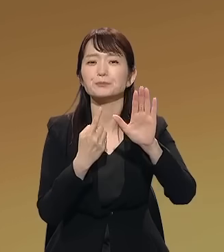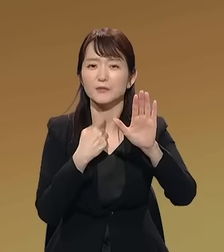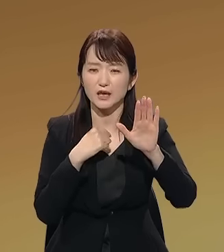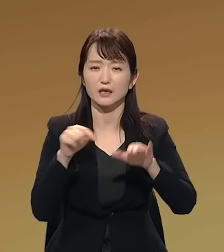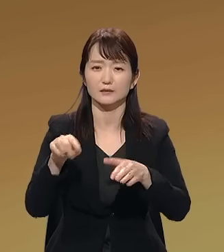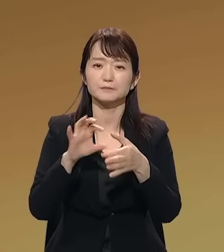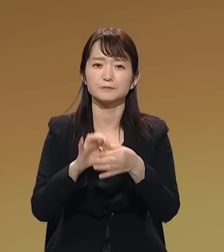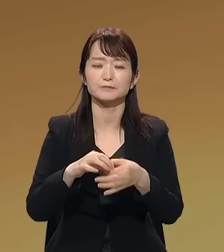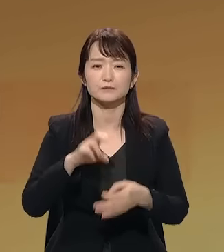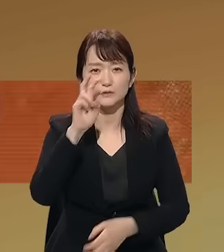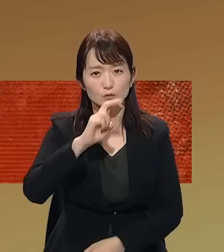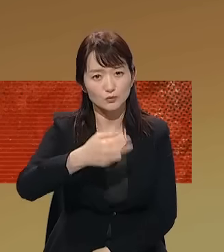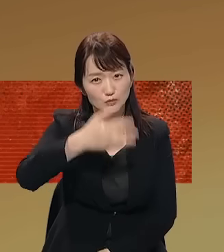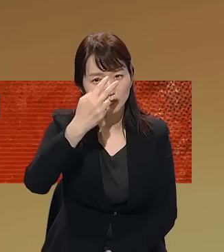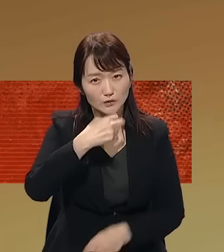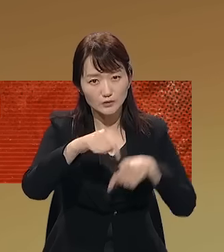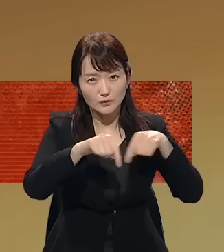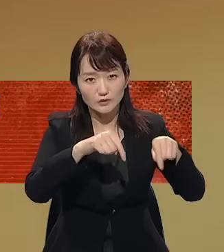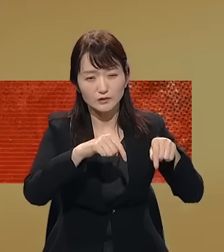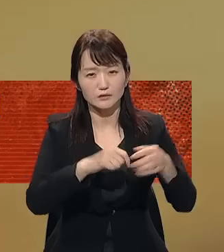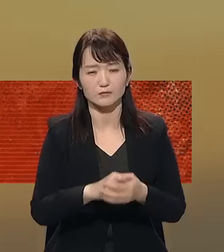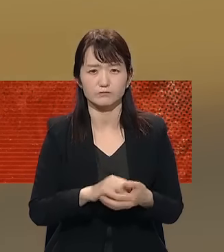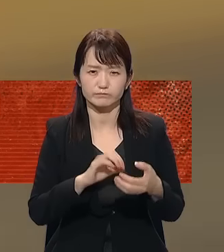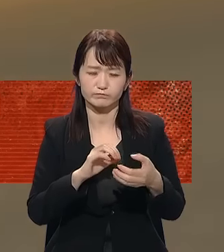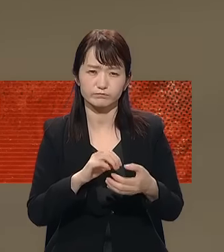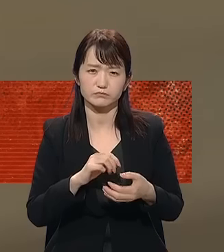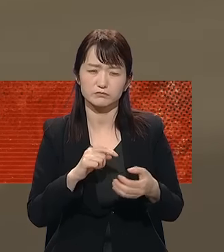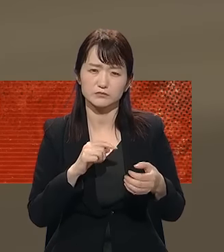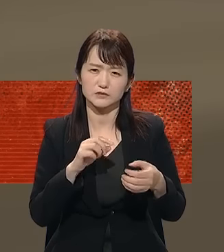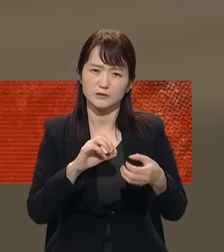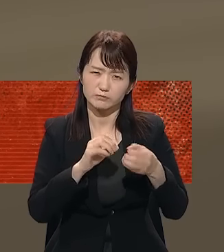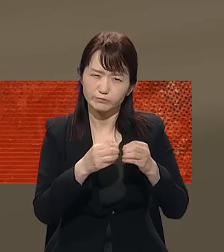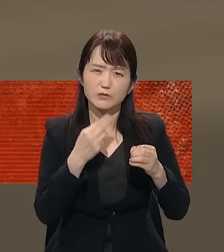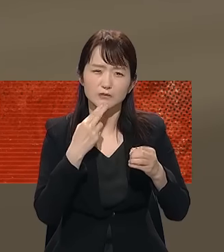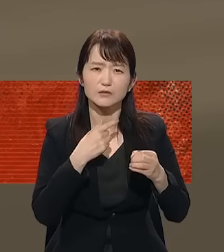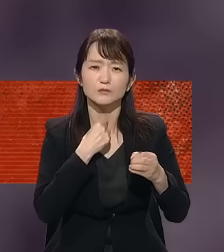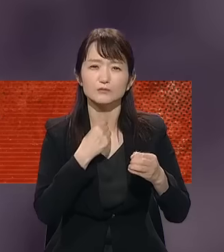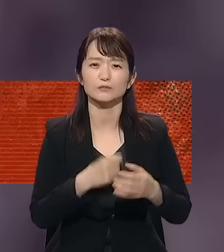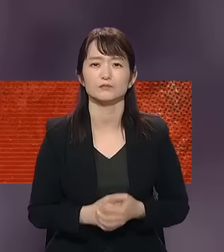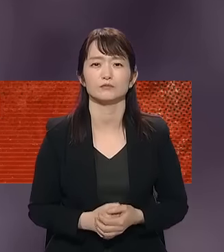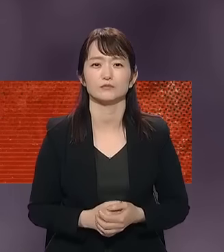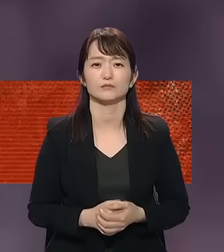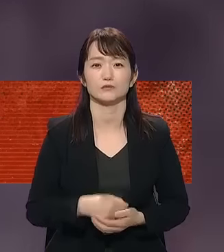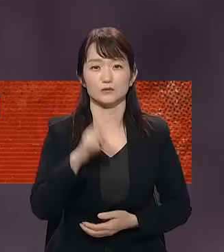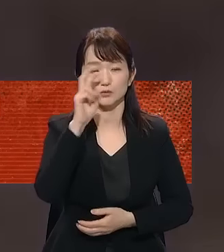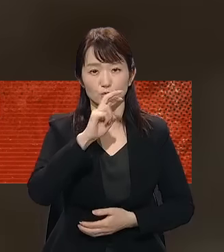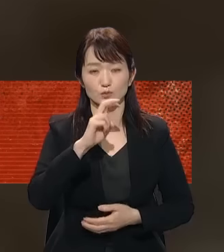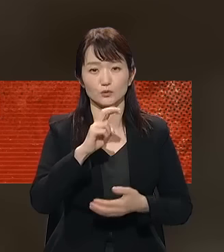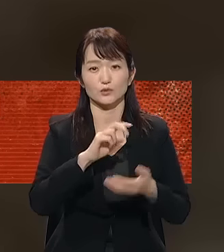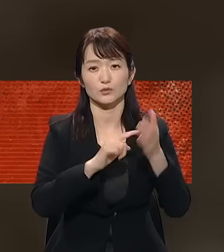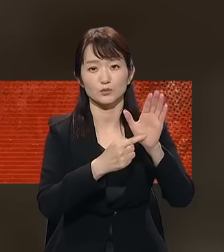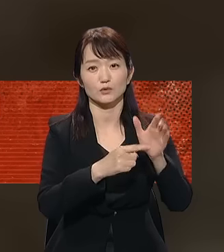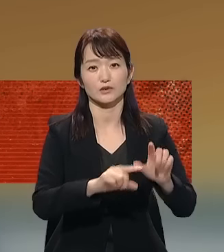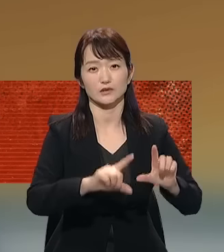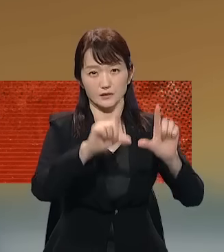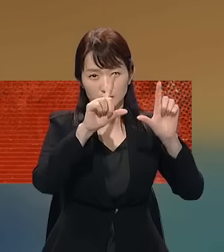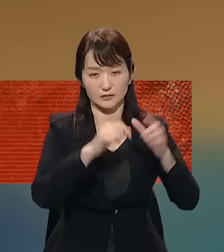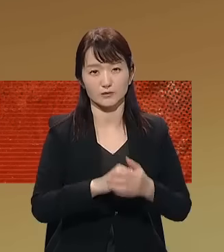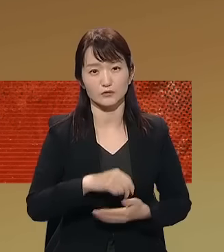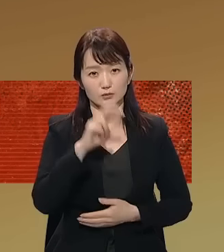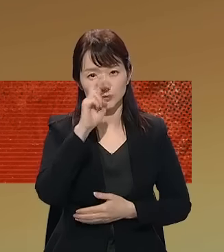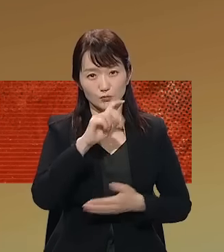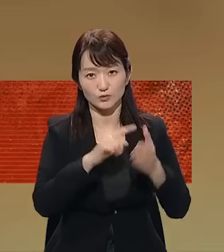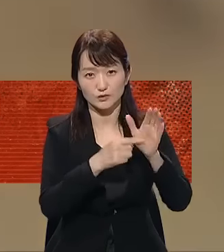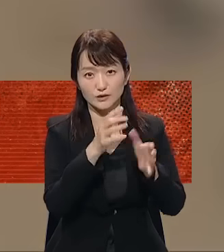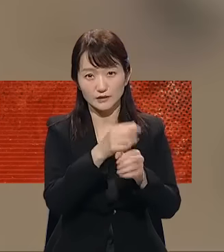관련해서는 뮤직비디오 감독이 곡해가 없길 바란다고 직접 해명했는데요 노래 공개 1과 관련해서는 노래가 공개되는 날짜가